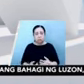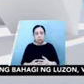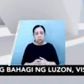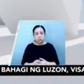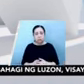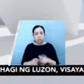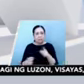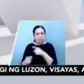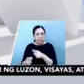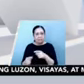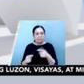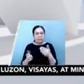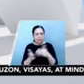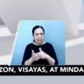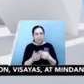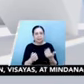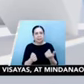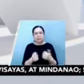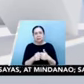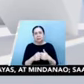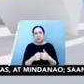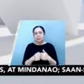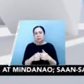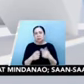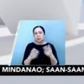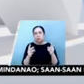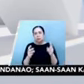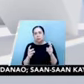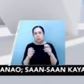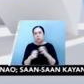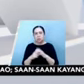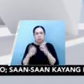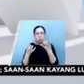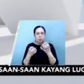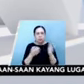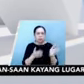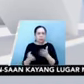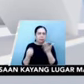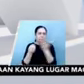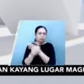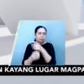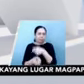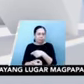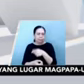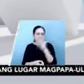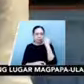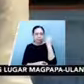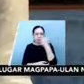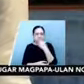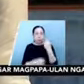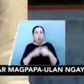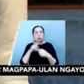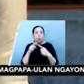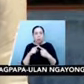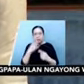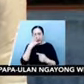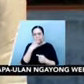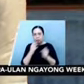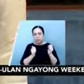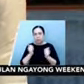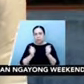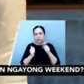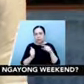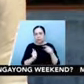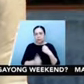nag-retrigger uli itong pag-alis kay Senator Meigs nung nagalit yung mga artista. Matatanda